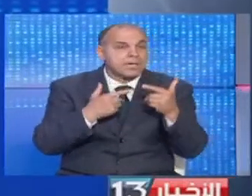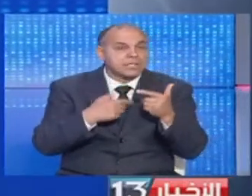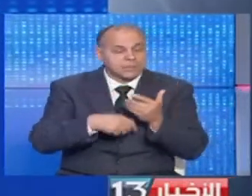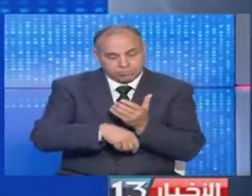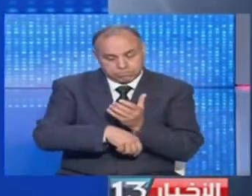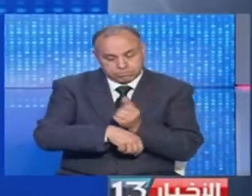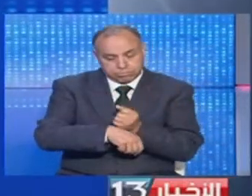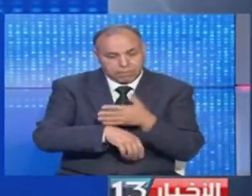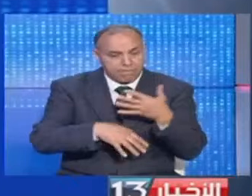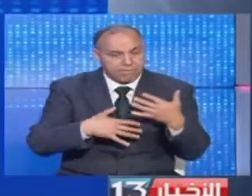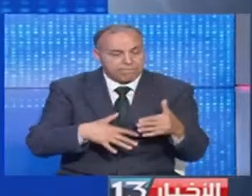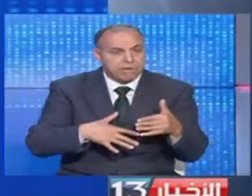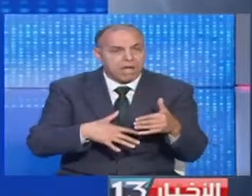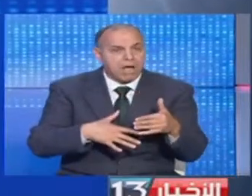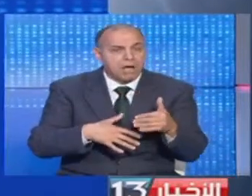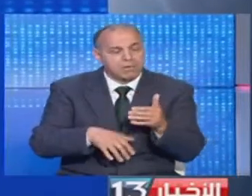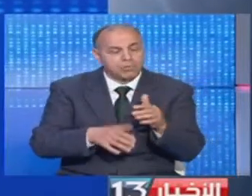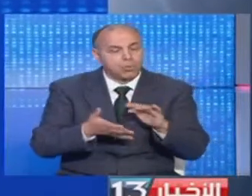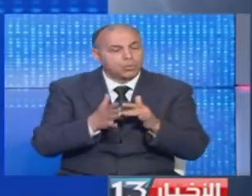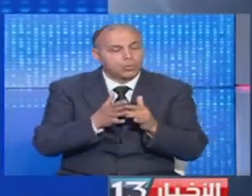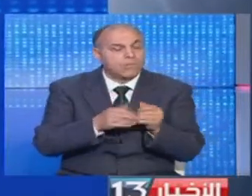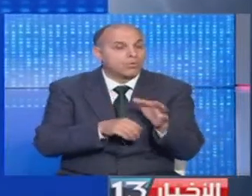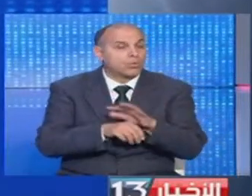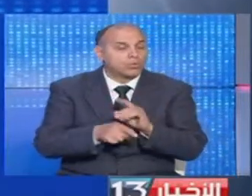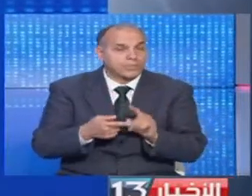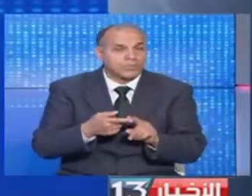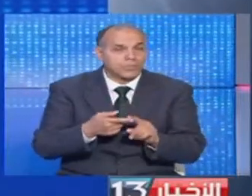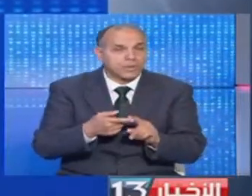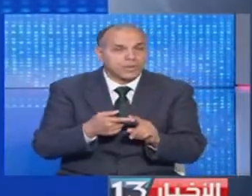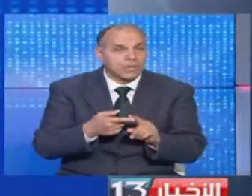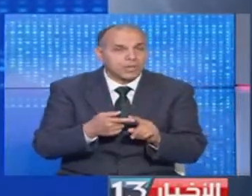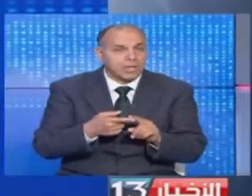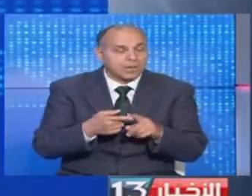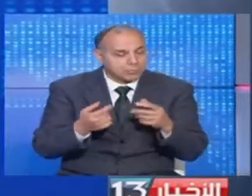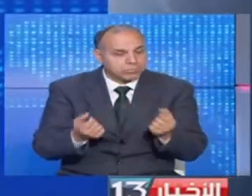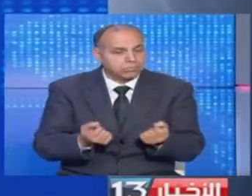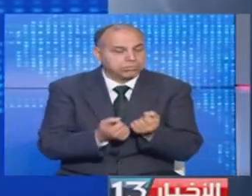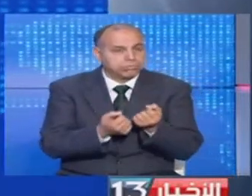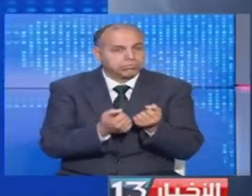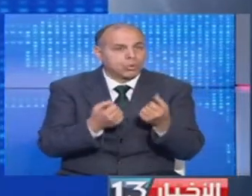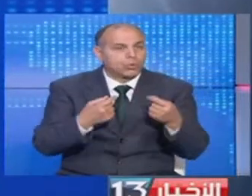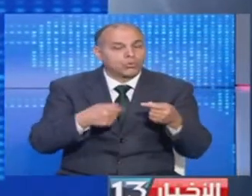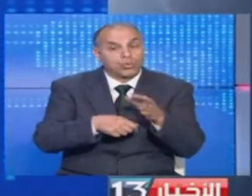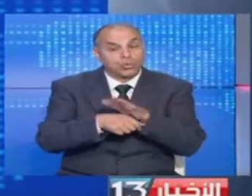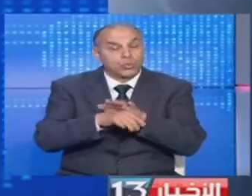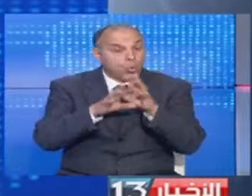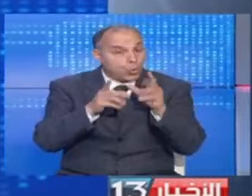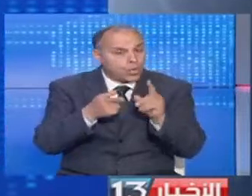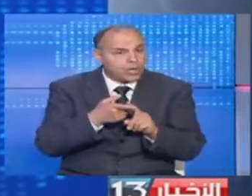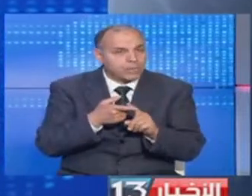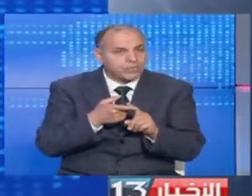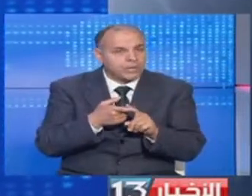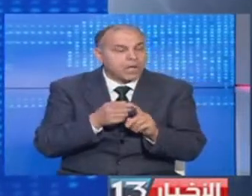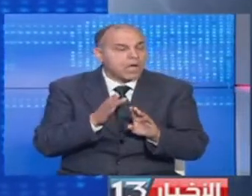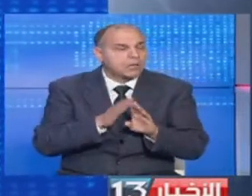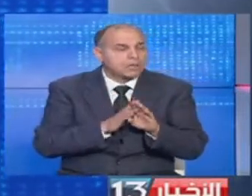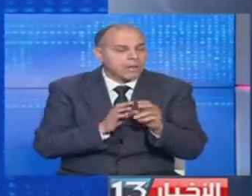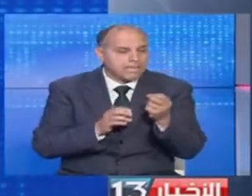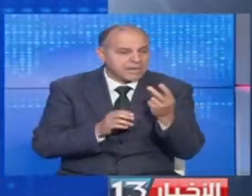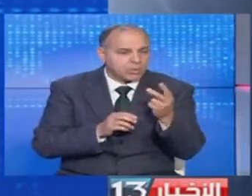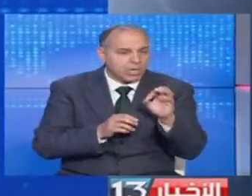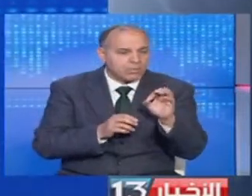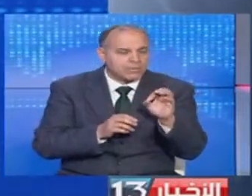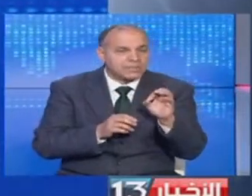التي تم استعمالها في التطعيم ضد فيروس كورونا ضمن حمله التلقيح ضد وفي التسعه عشر تجاوز المائتين